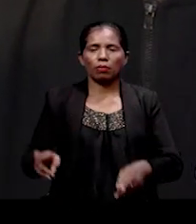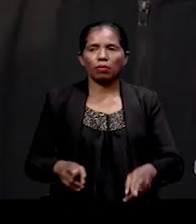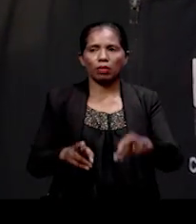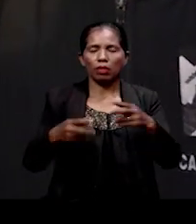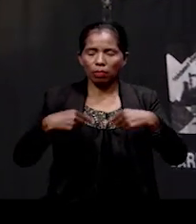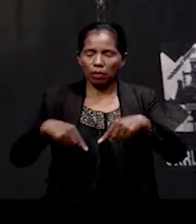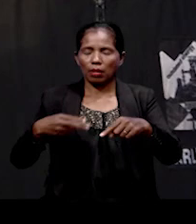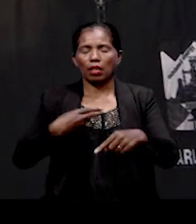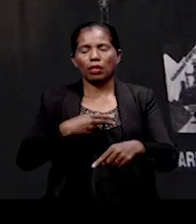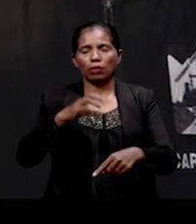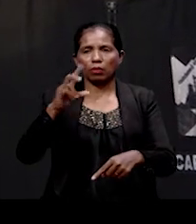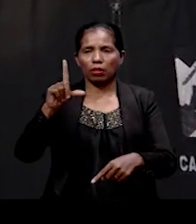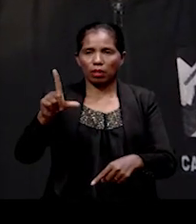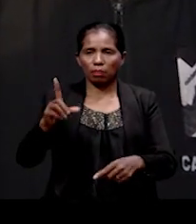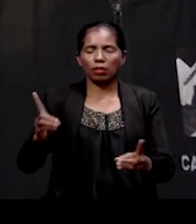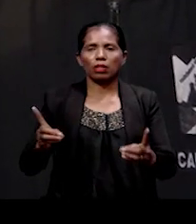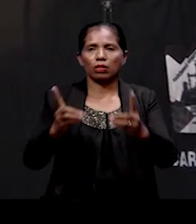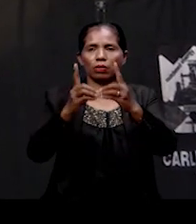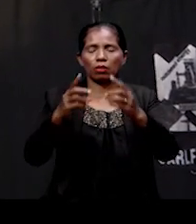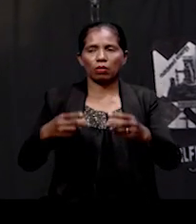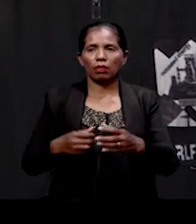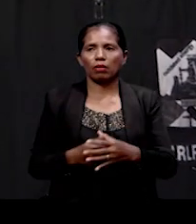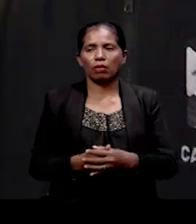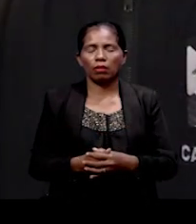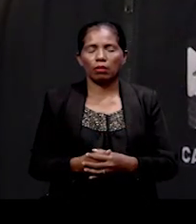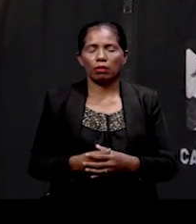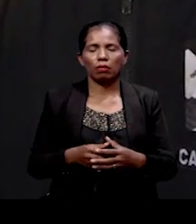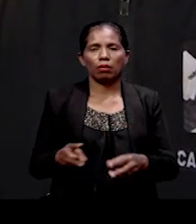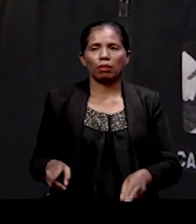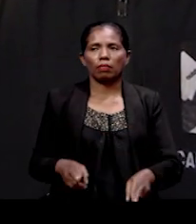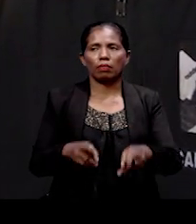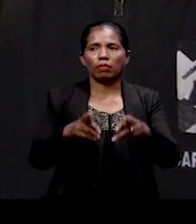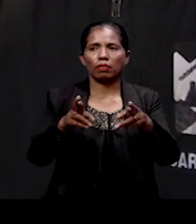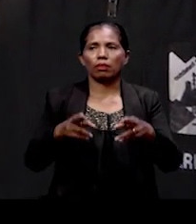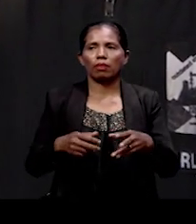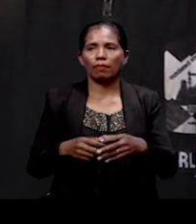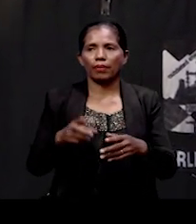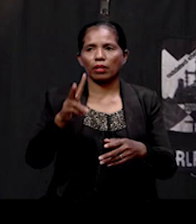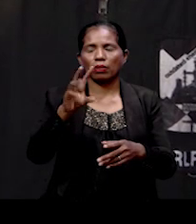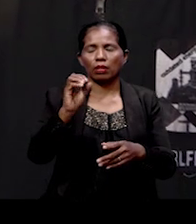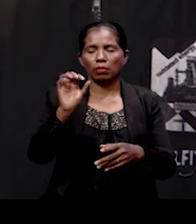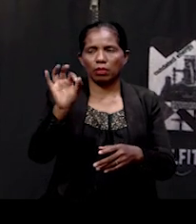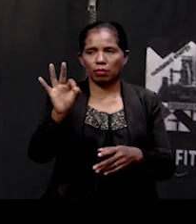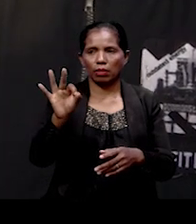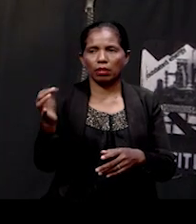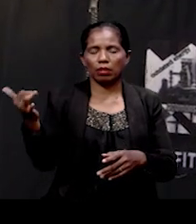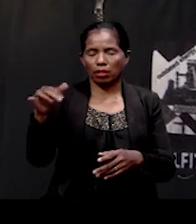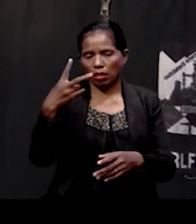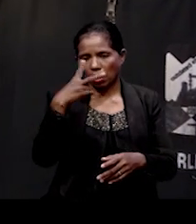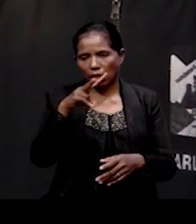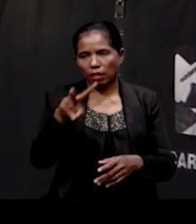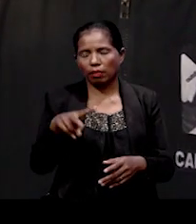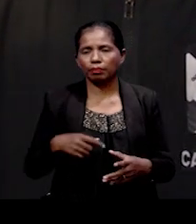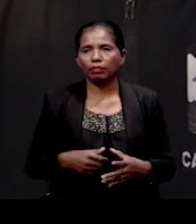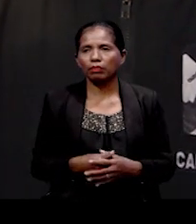hatulia mos hasuru mok mota nemba kauni ferku pasang iya dua jemeli nobi nemba ka sirpoi me hare